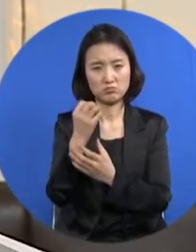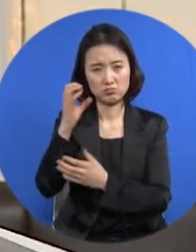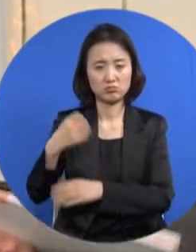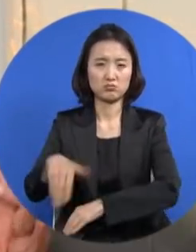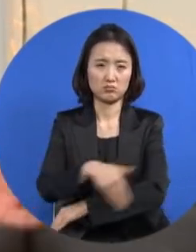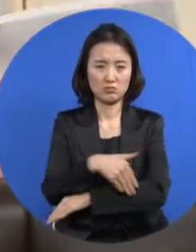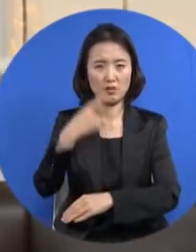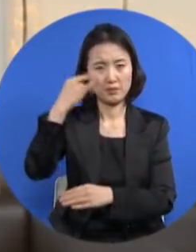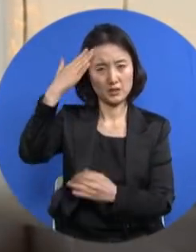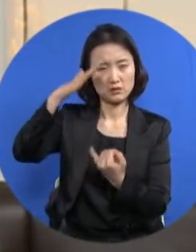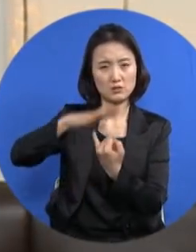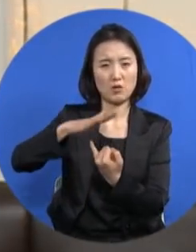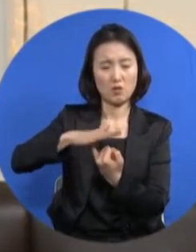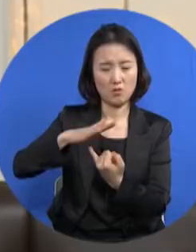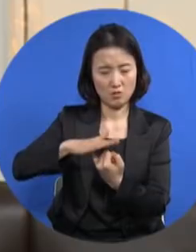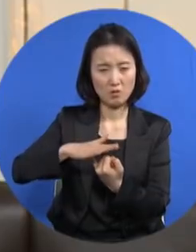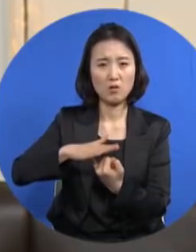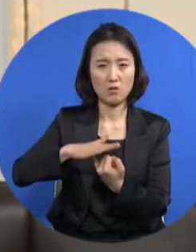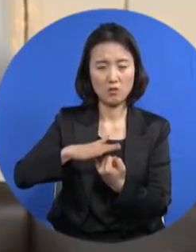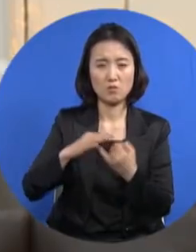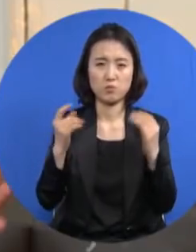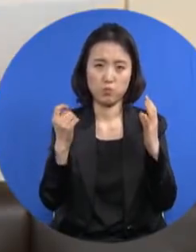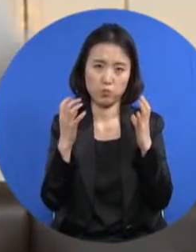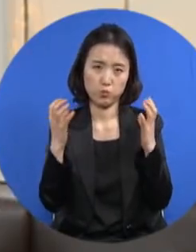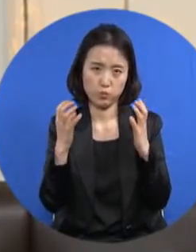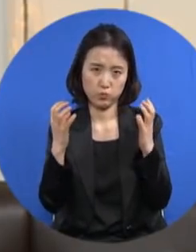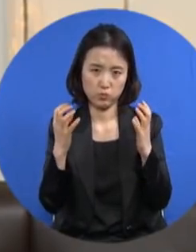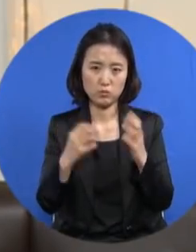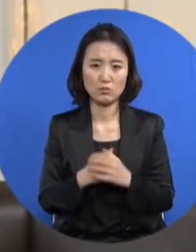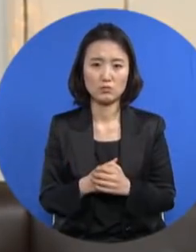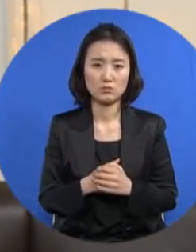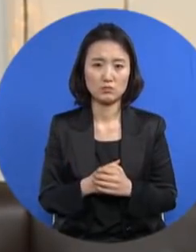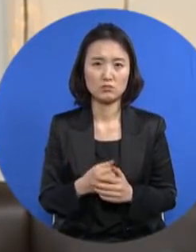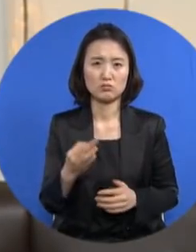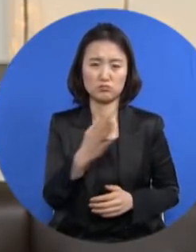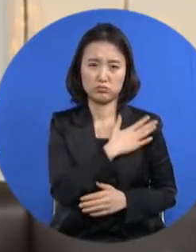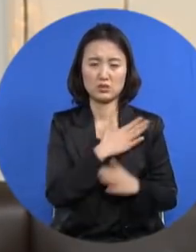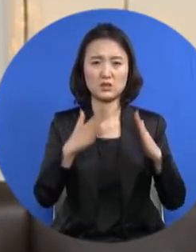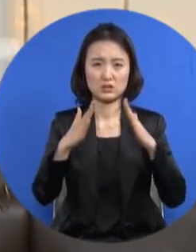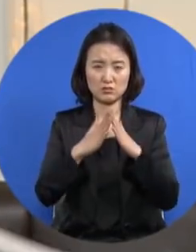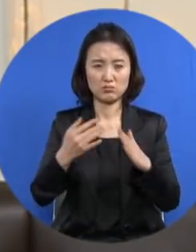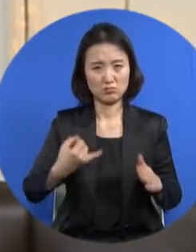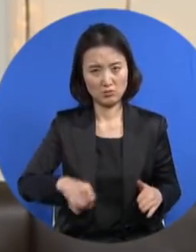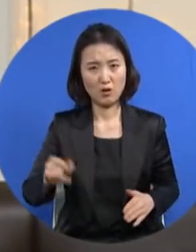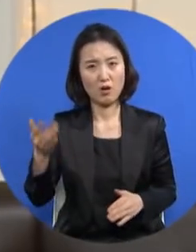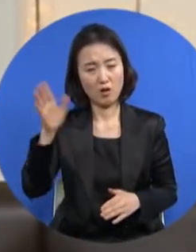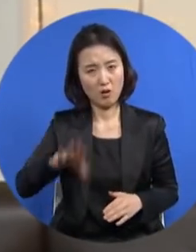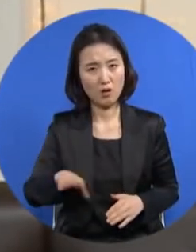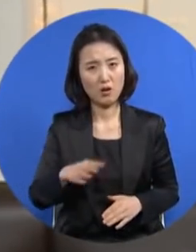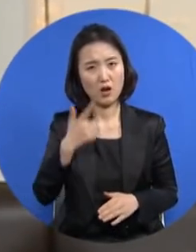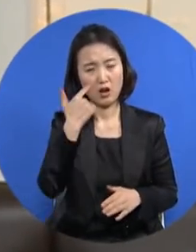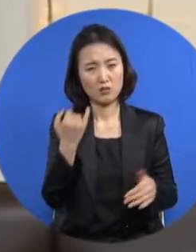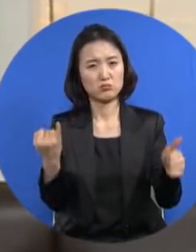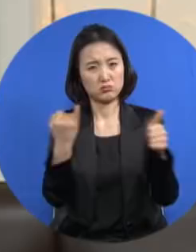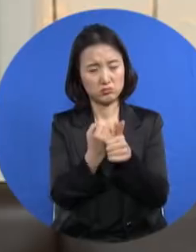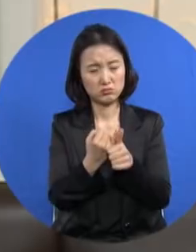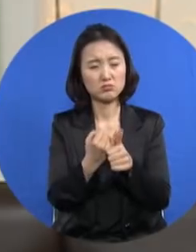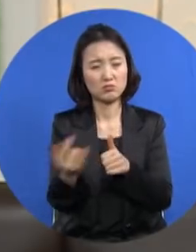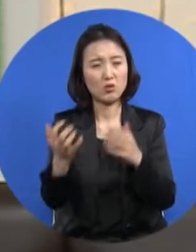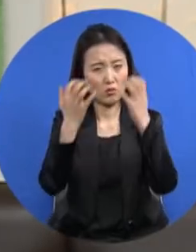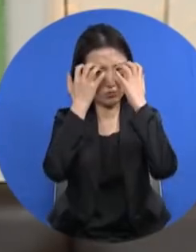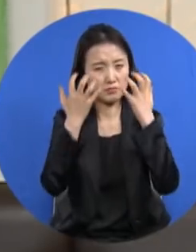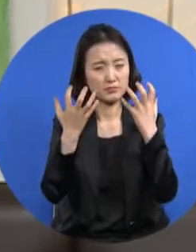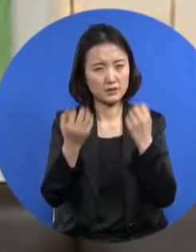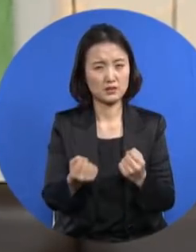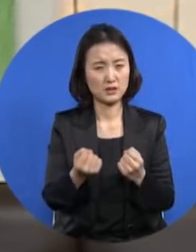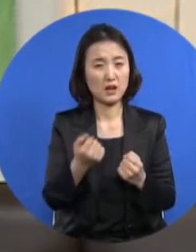통통한데 부잣집을 막내로 태어났는데 어떻게 우리 아빠한테 시집오셔서 고생을 많이 하셨는데 그 엄마는